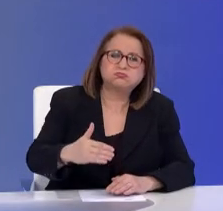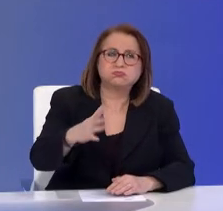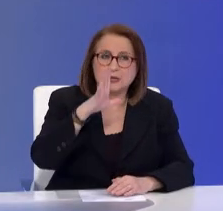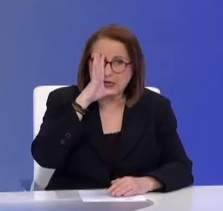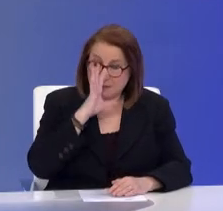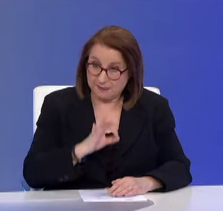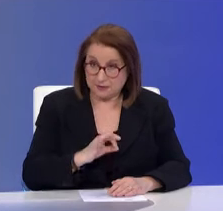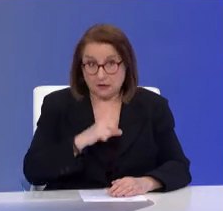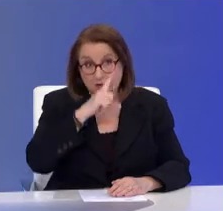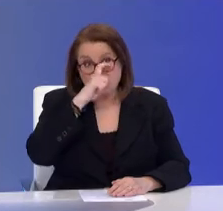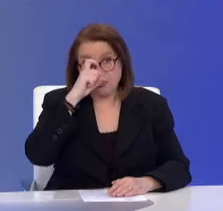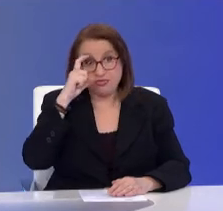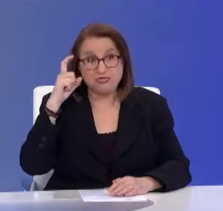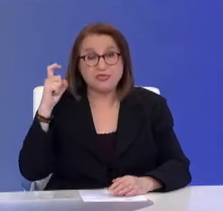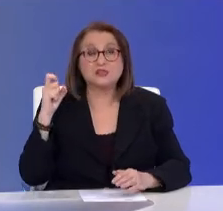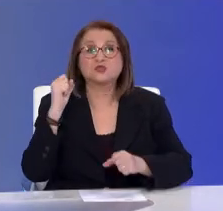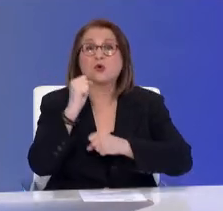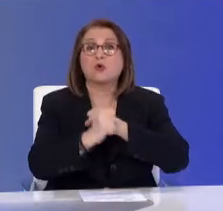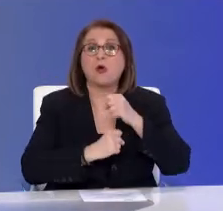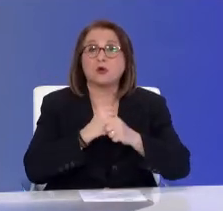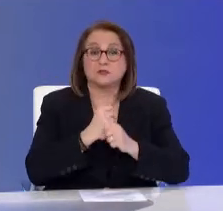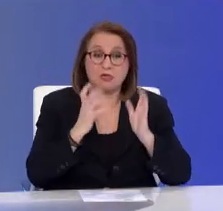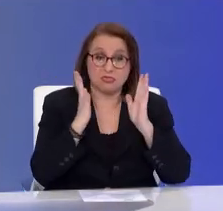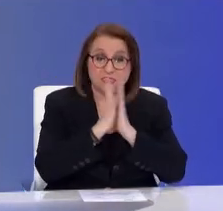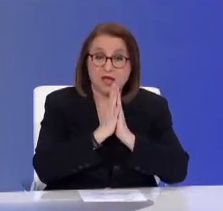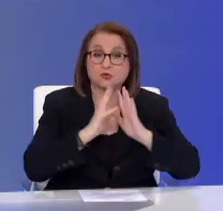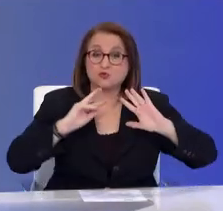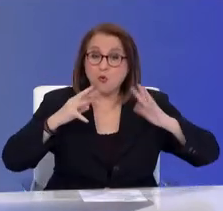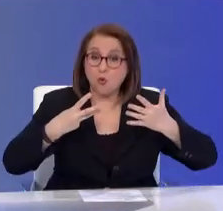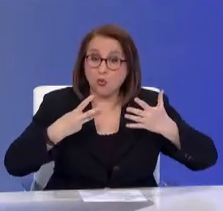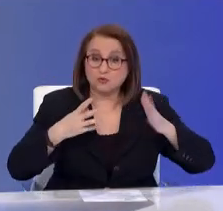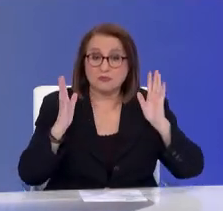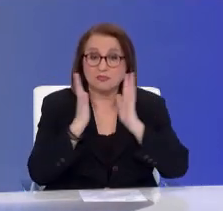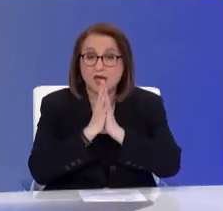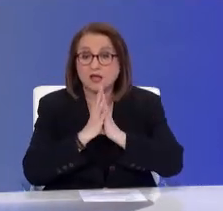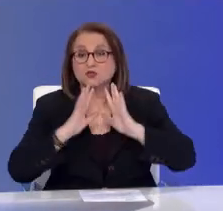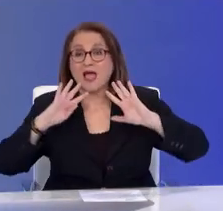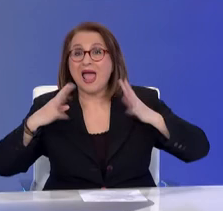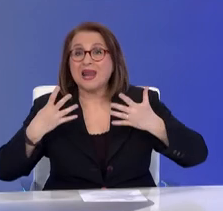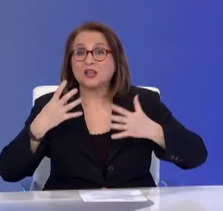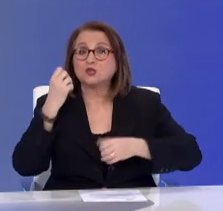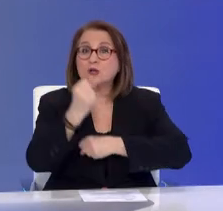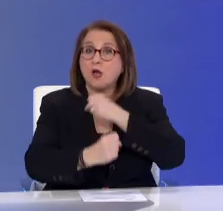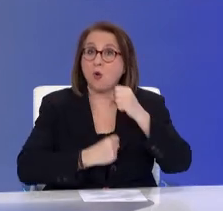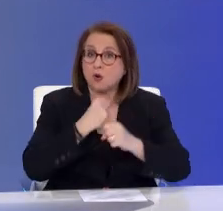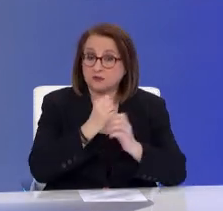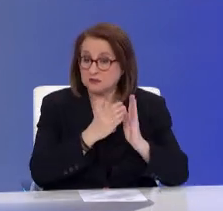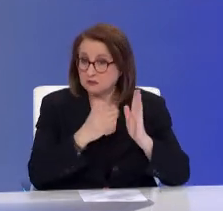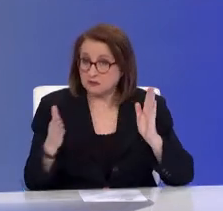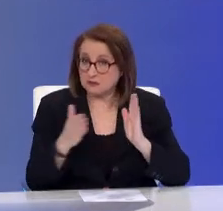δύσκολους αιώνες, τον 18ο και τον 19ο. Όμως το αποτέλεσμα